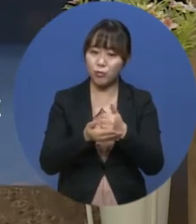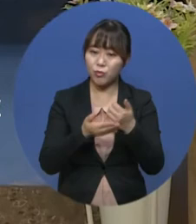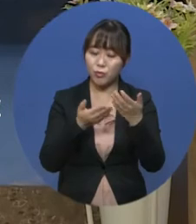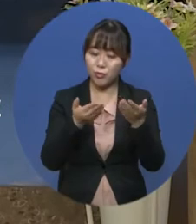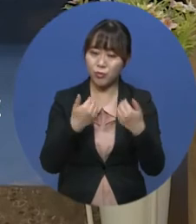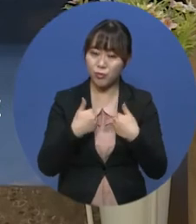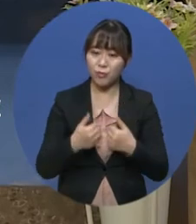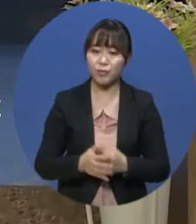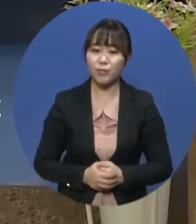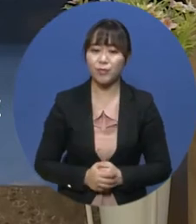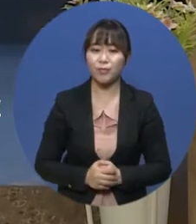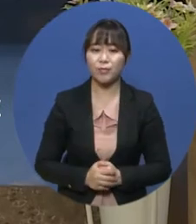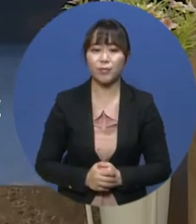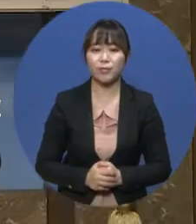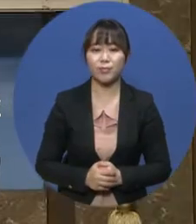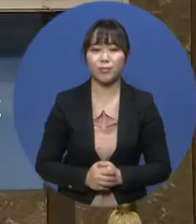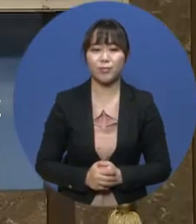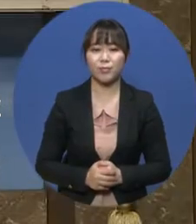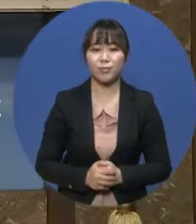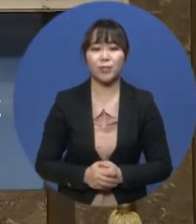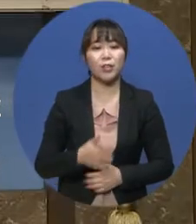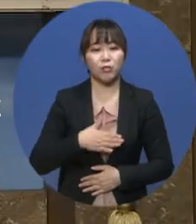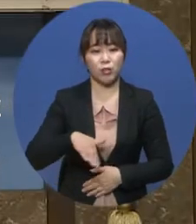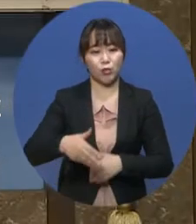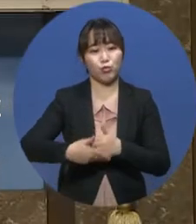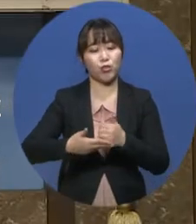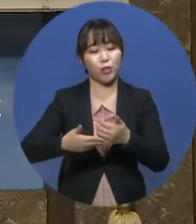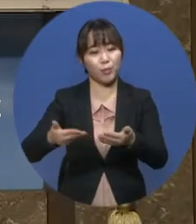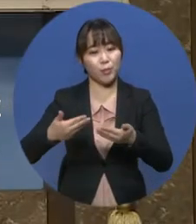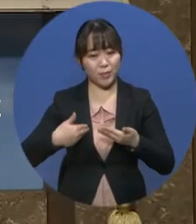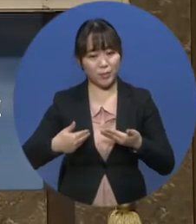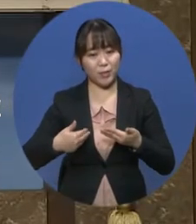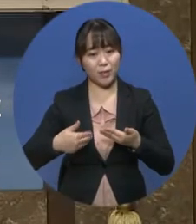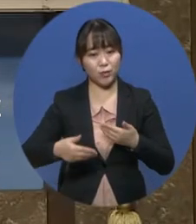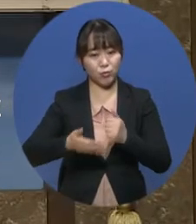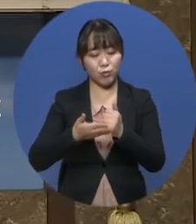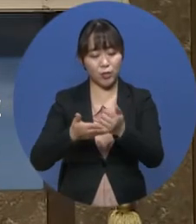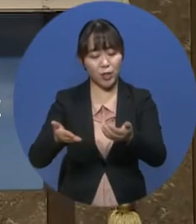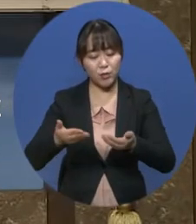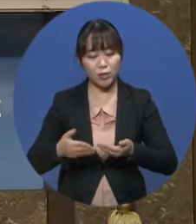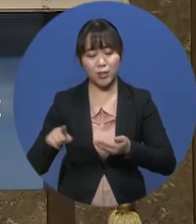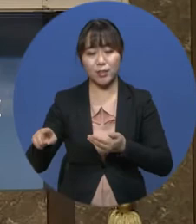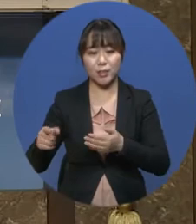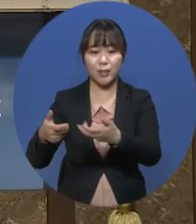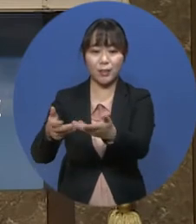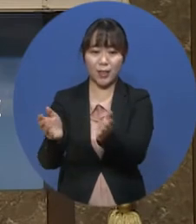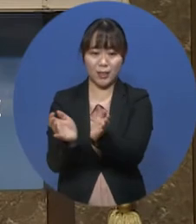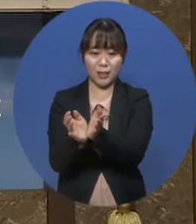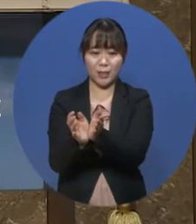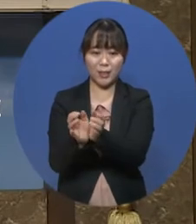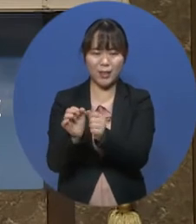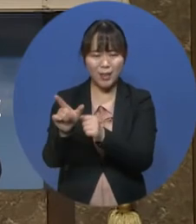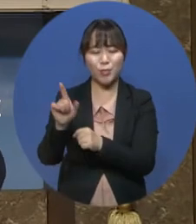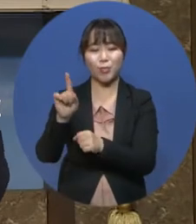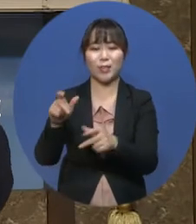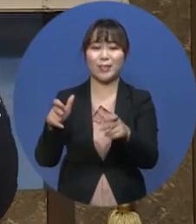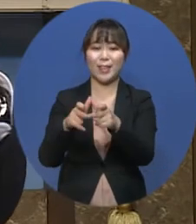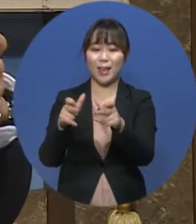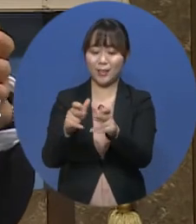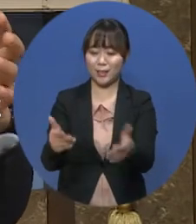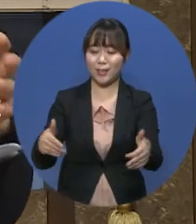추천을 받으시나요 그 저희가 추천을 봤는데 그 추천 할을 해 주시는 단체들이 대개